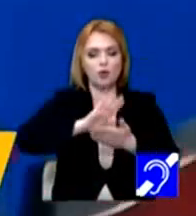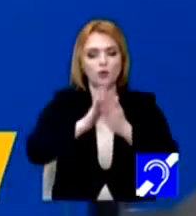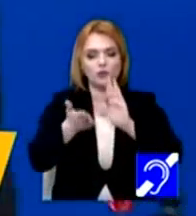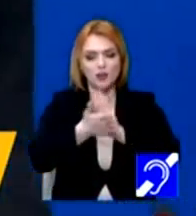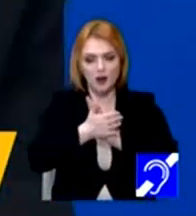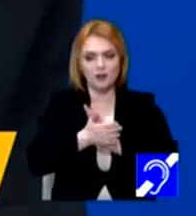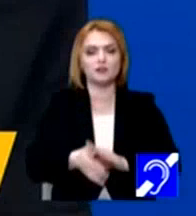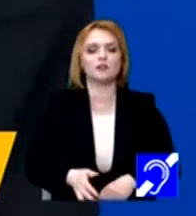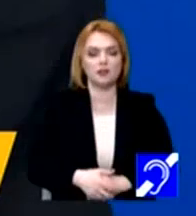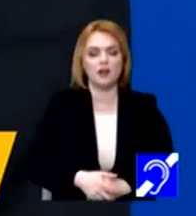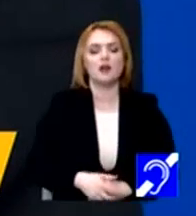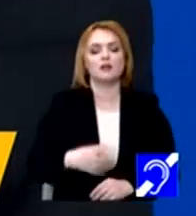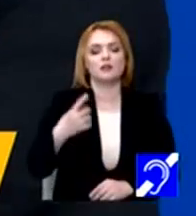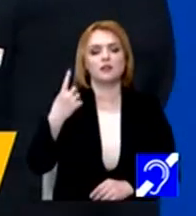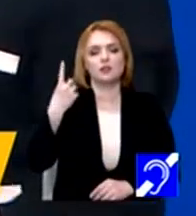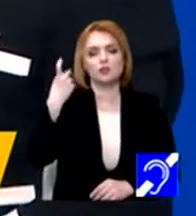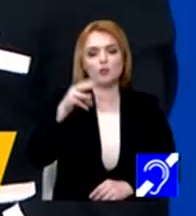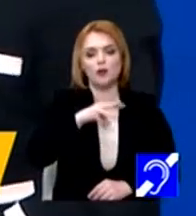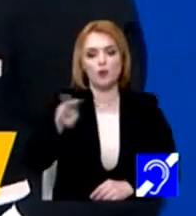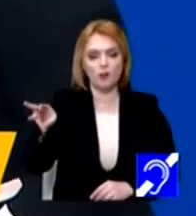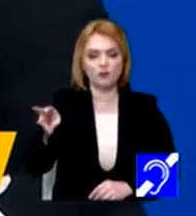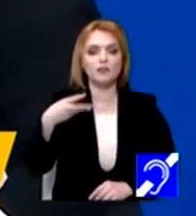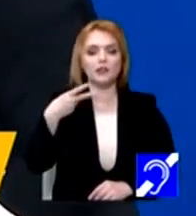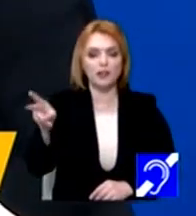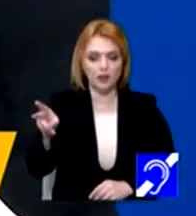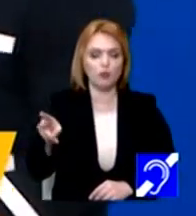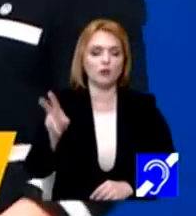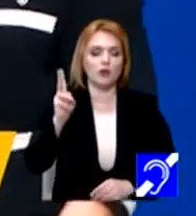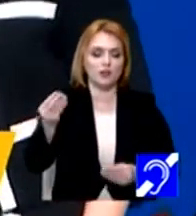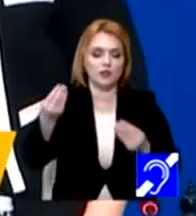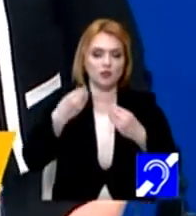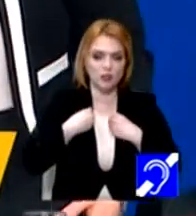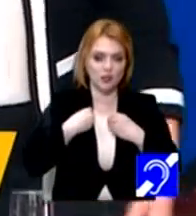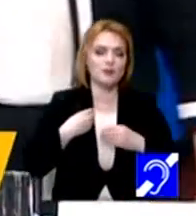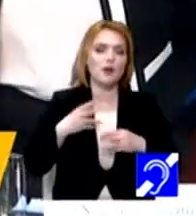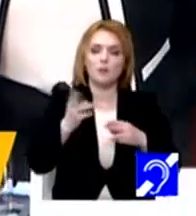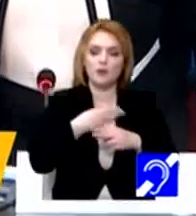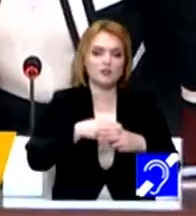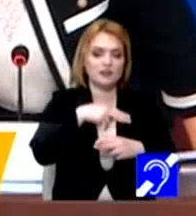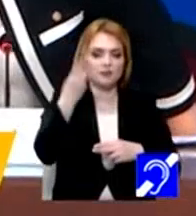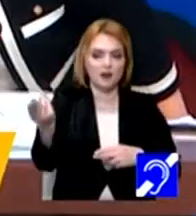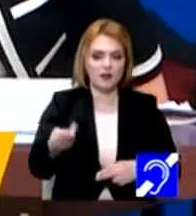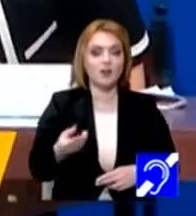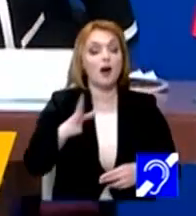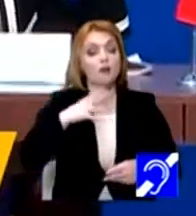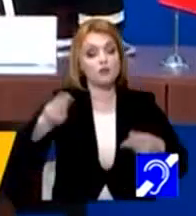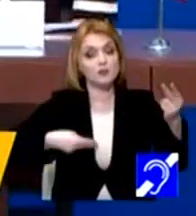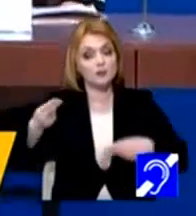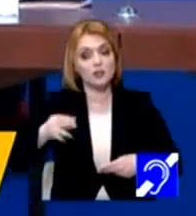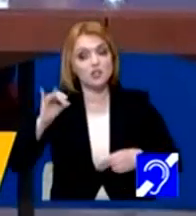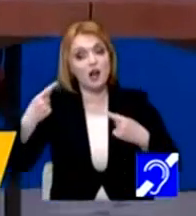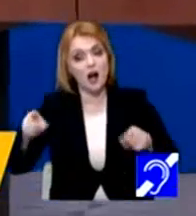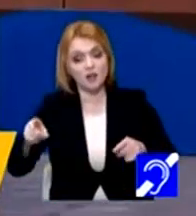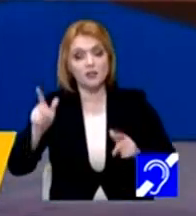partea României în valoare de 100 de milioane de euro, care vor fi acordați Republicii Moldova. Au fost semnate și alte acorduri prin care România